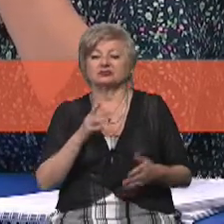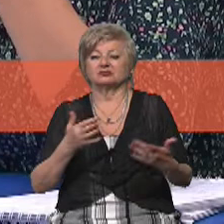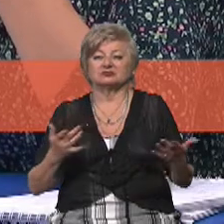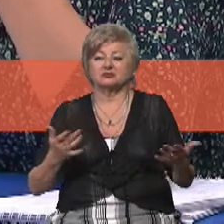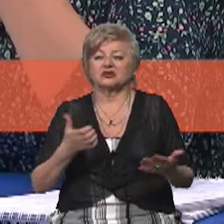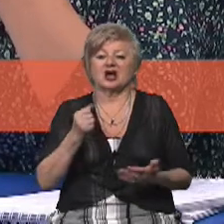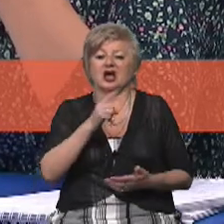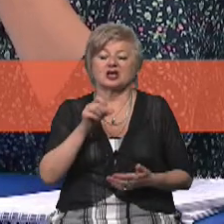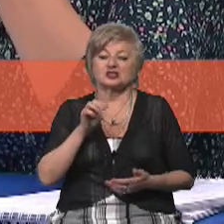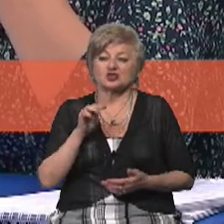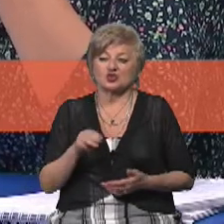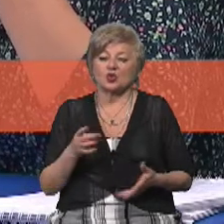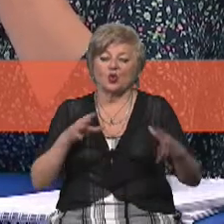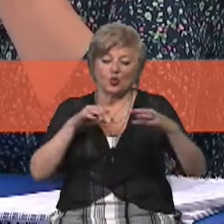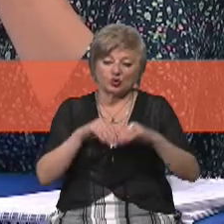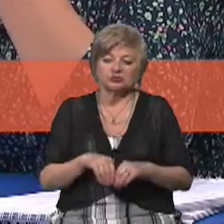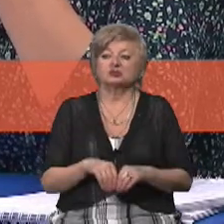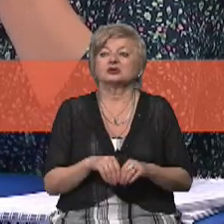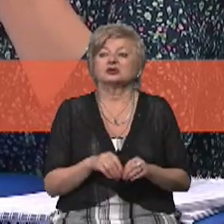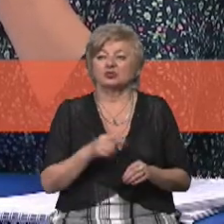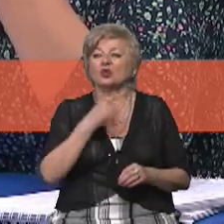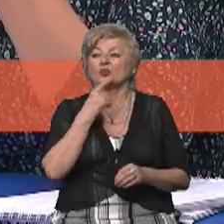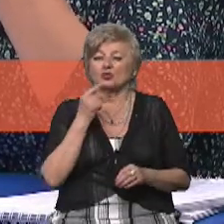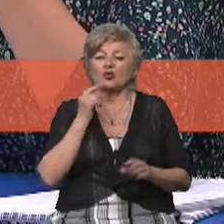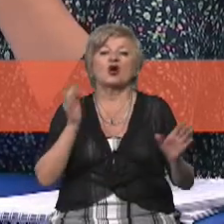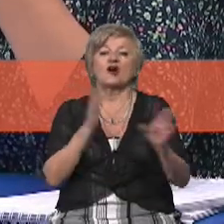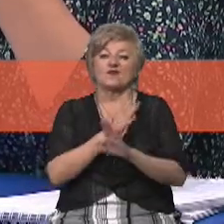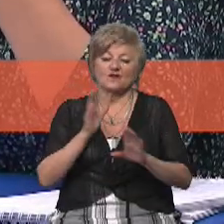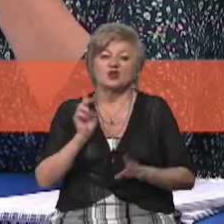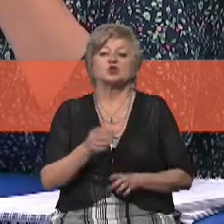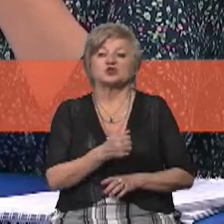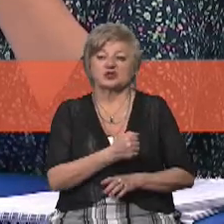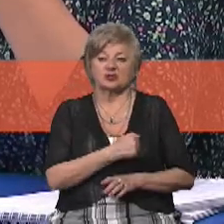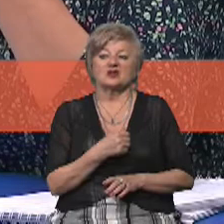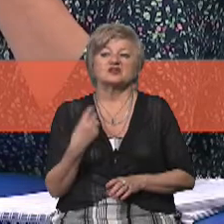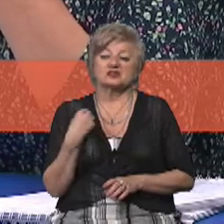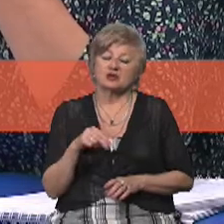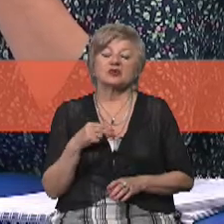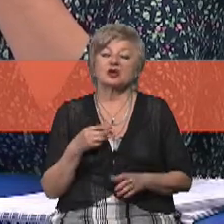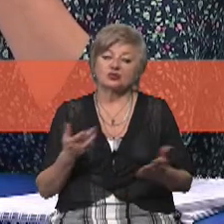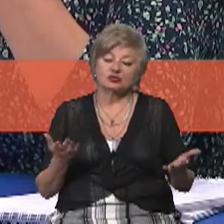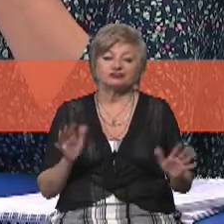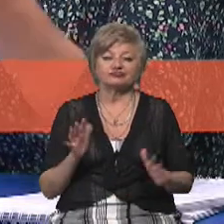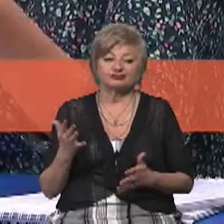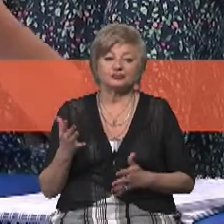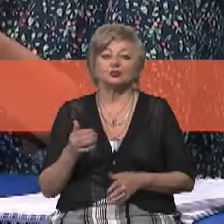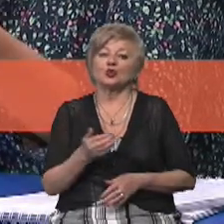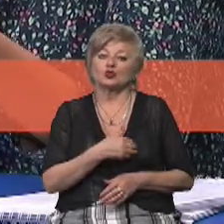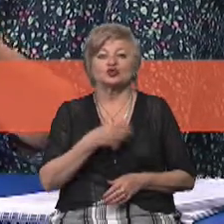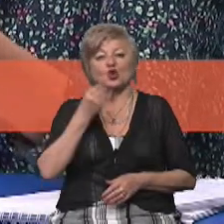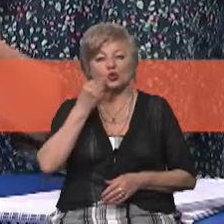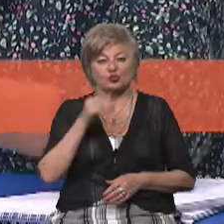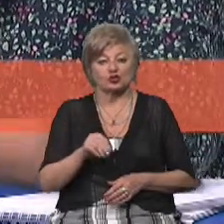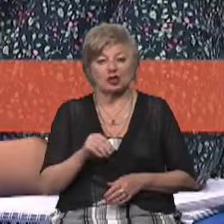азота, окись углерода. То есть воздух, к сожалению, в Запорожье оставляет желать лучшего. Ну, и это